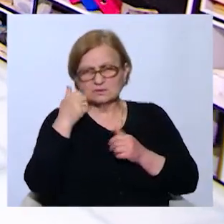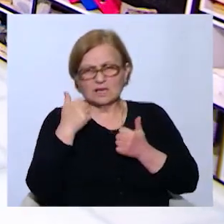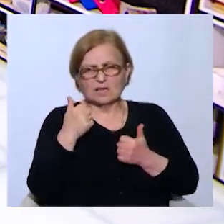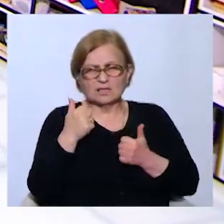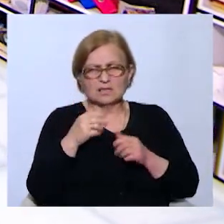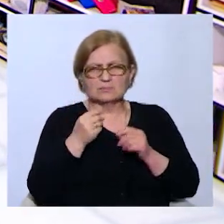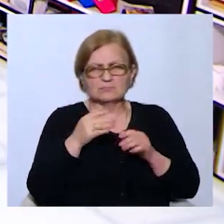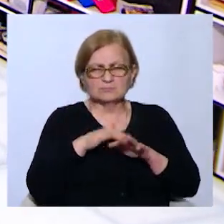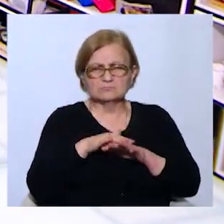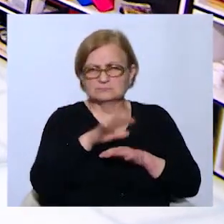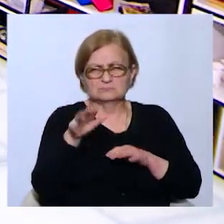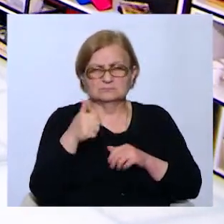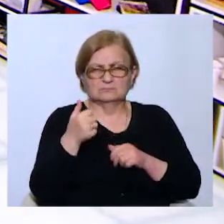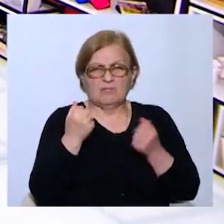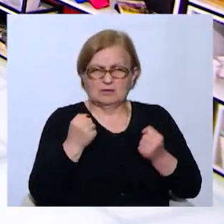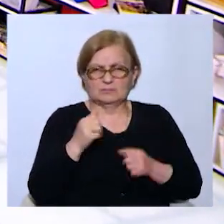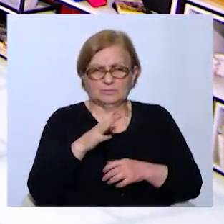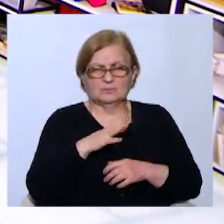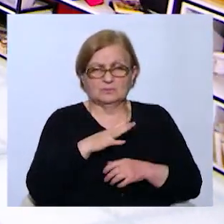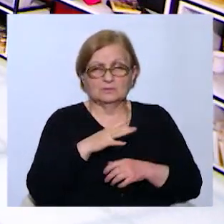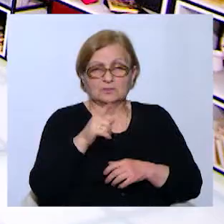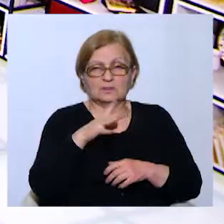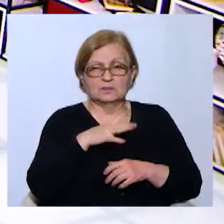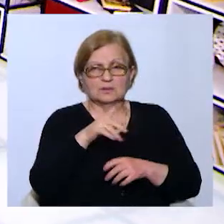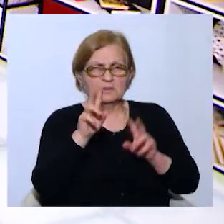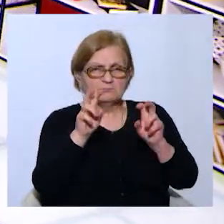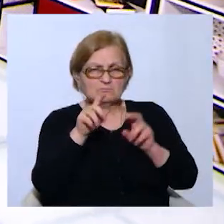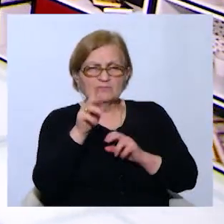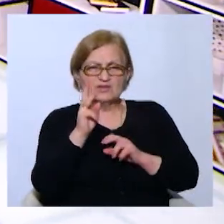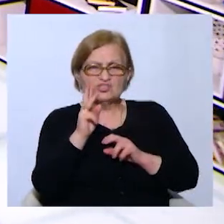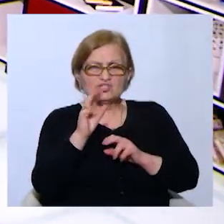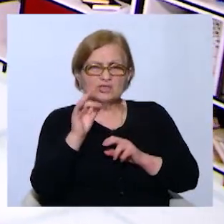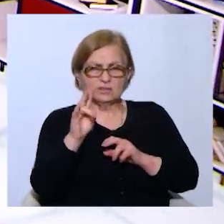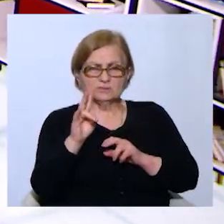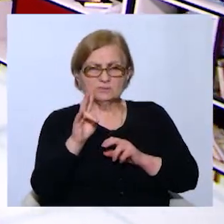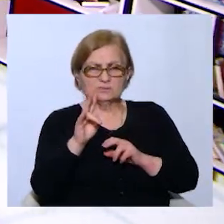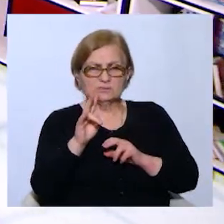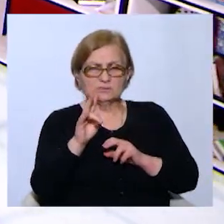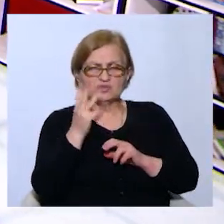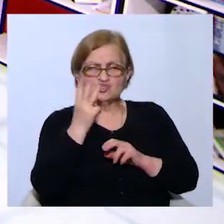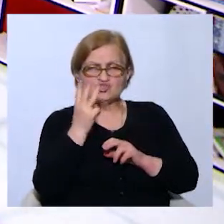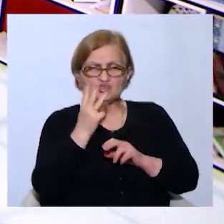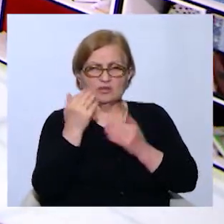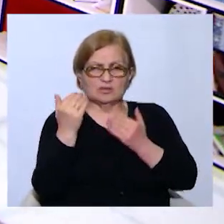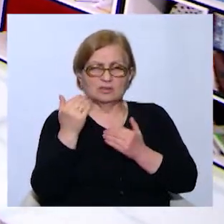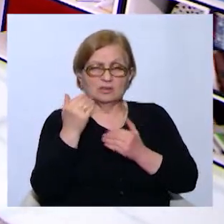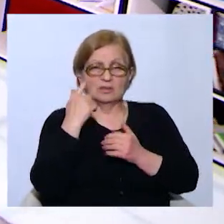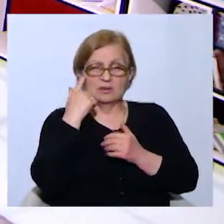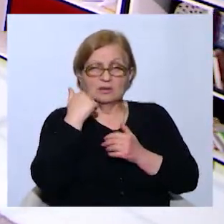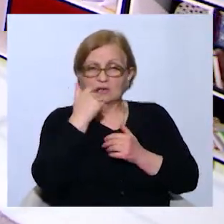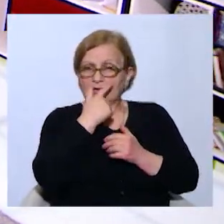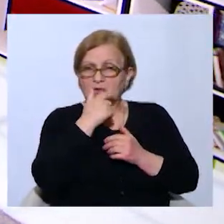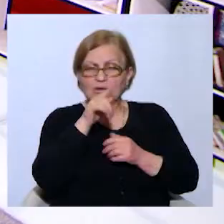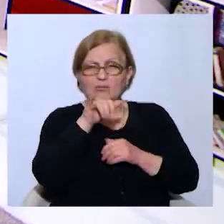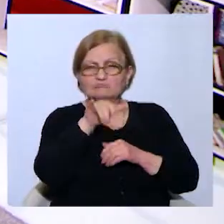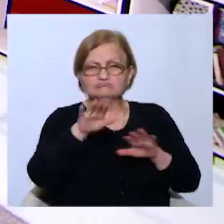კარგი მათემატიკოსები ყავდათ და იყო ესეთი სიმბოლო შინ ბგერა. ეს არის ბგერა შ, რომელიც ესპანელებს თურმე ესეთი ბგერა